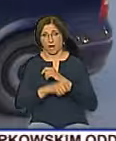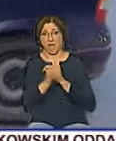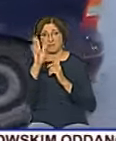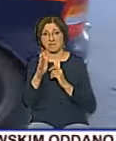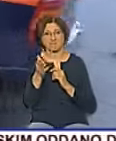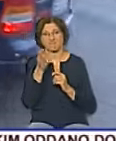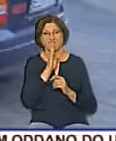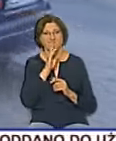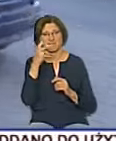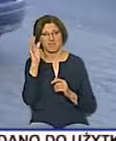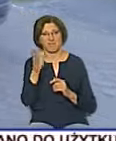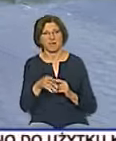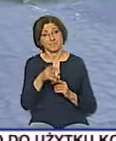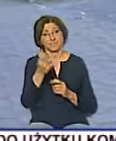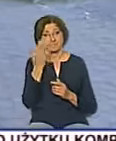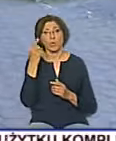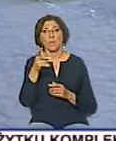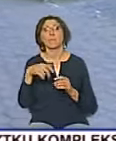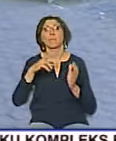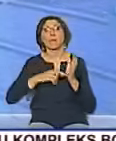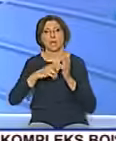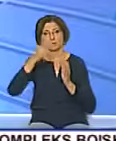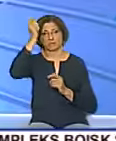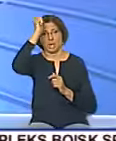zostaną wyciągnięte No chyba że zabrak